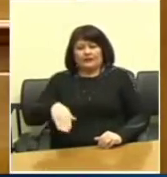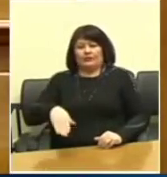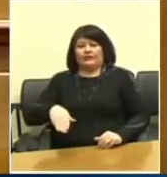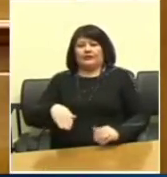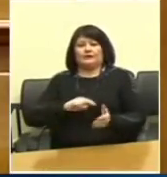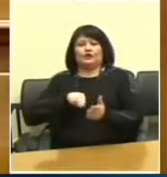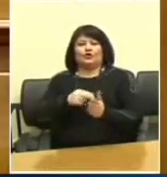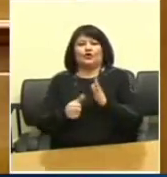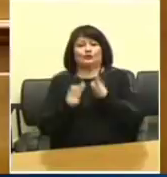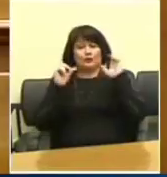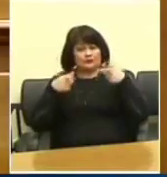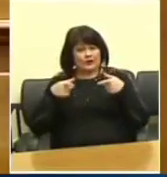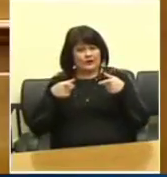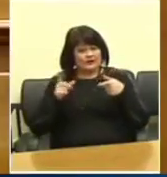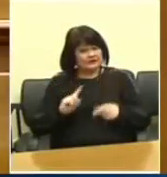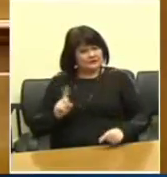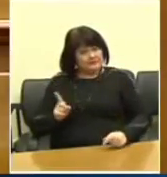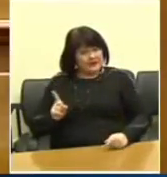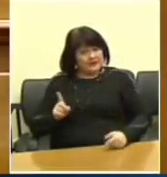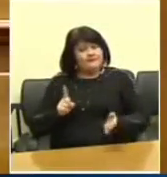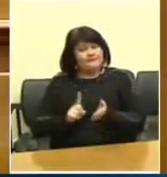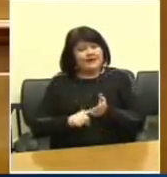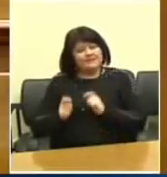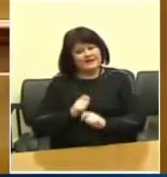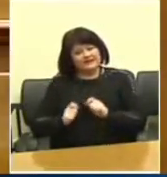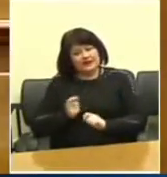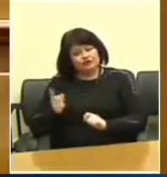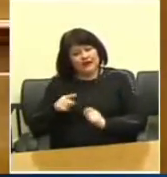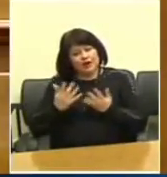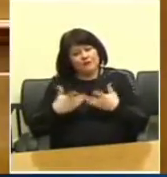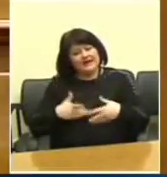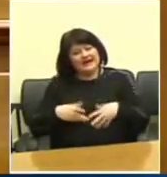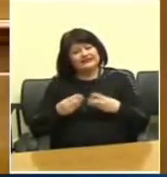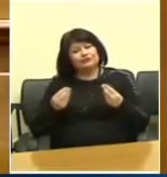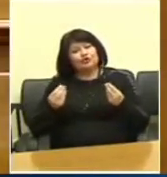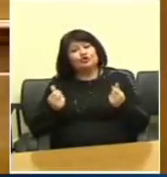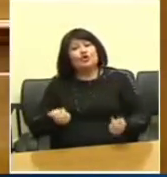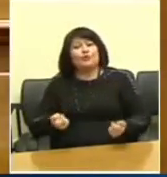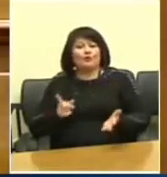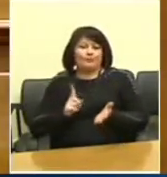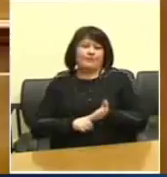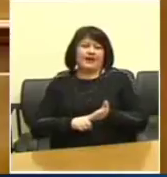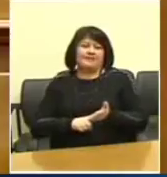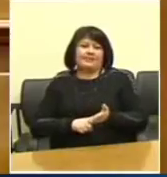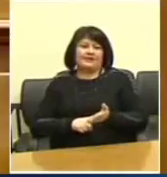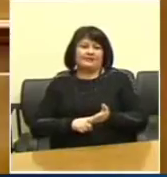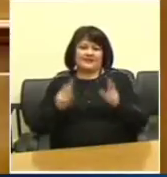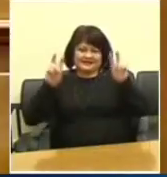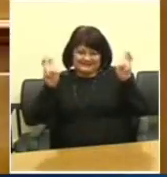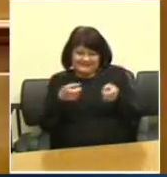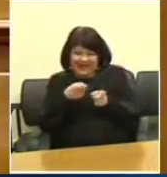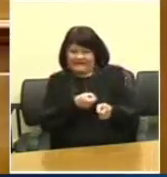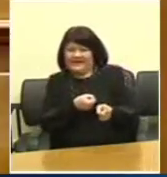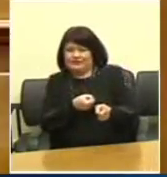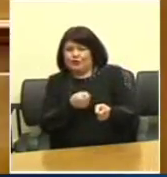Δημοκρατίας. Πρέπει να δημιουργήσουμε έναν άλλον μηχανισμό, ας μου επιτραπεί και πάλι η έκφραση, εκβιασμού της συνένεσης,